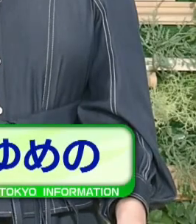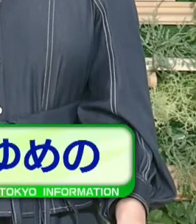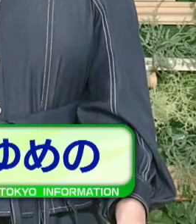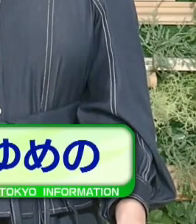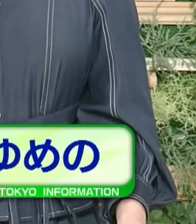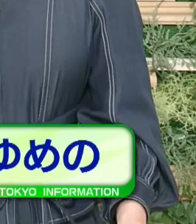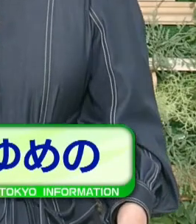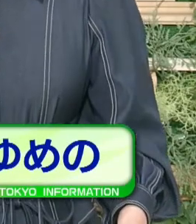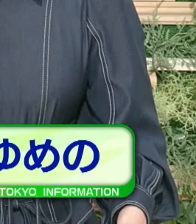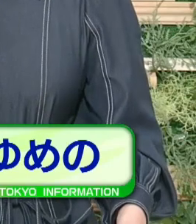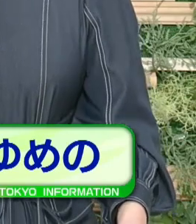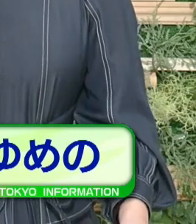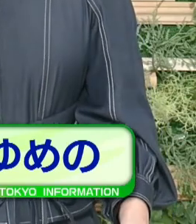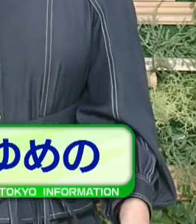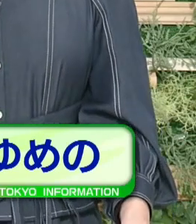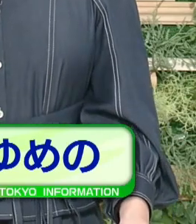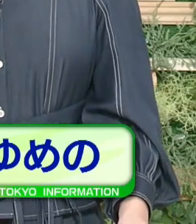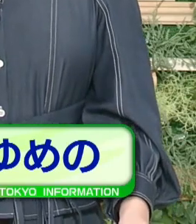おはようございます。